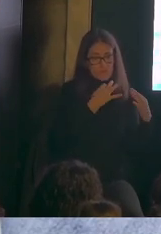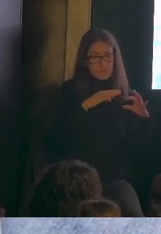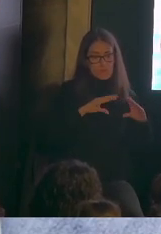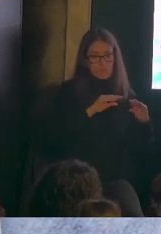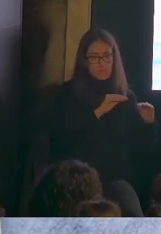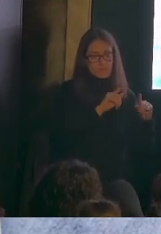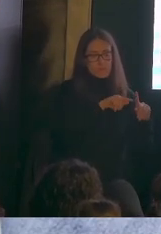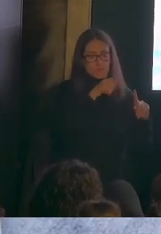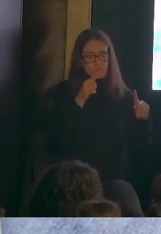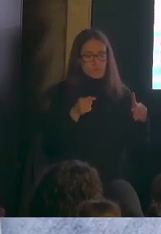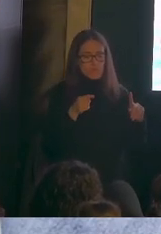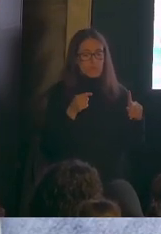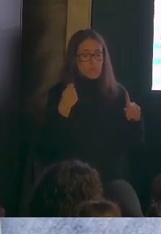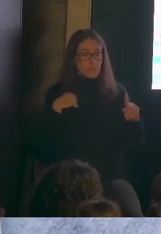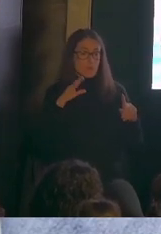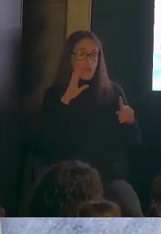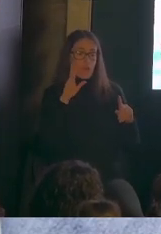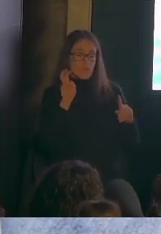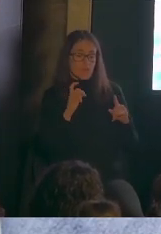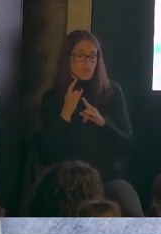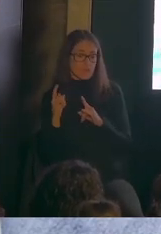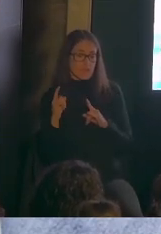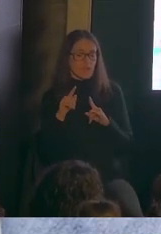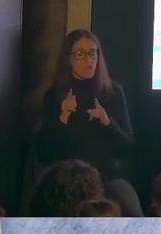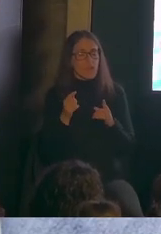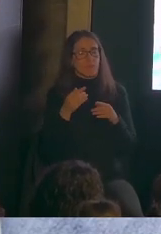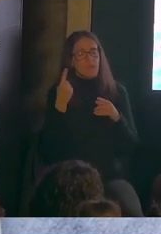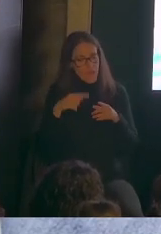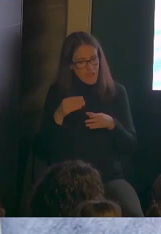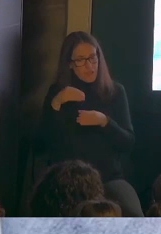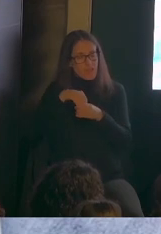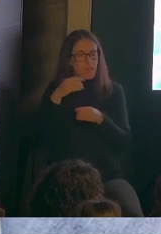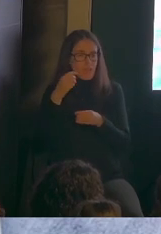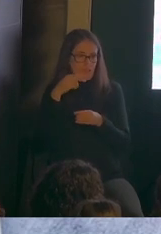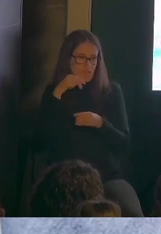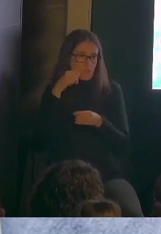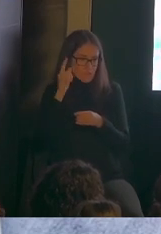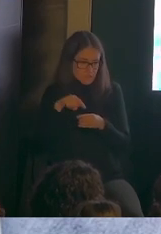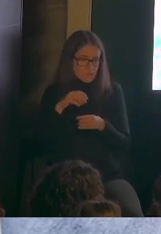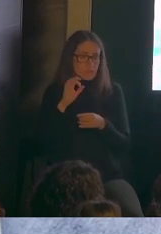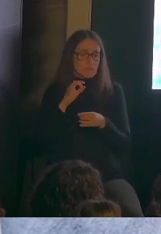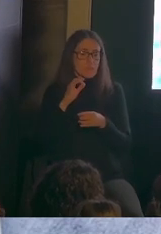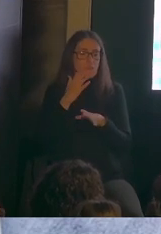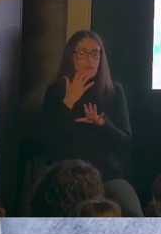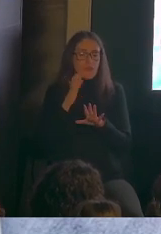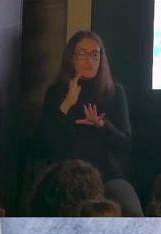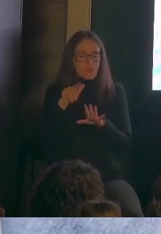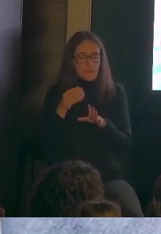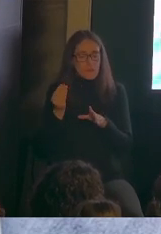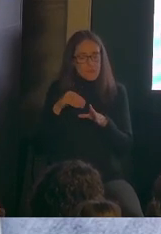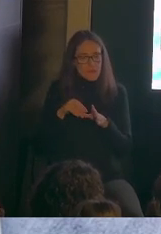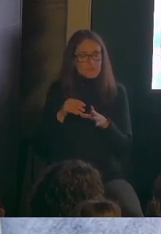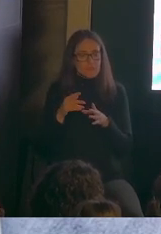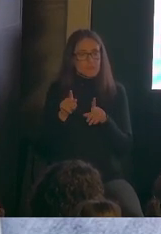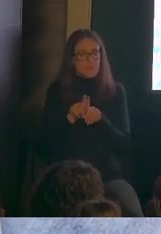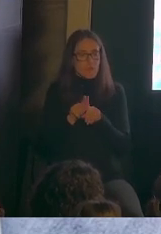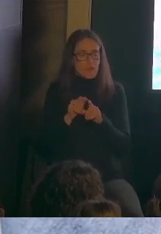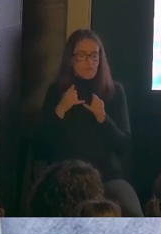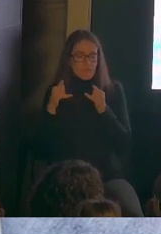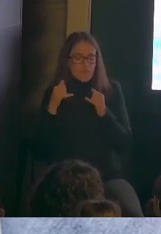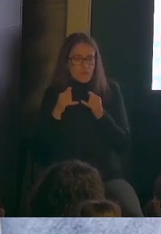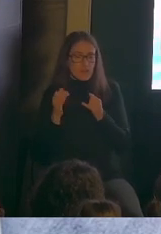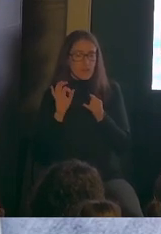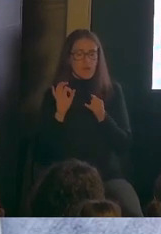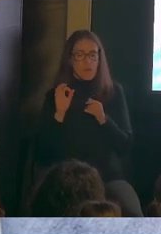aporta alguna cosa més que no només sucre, sinó ens pot portar una miqueta de fibra, algun mineral, etc. Per tant, ja realment